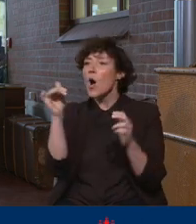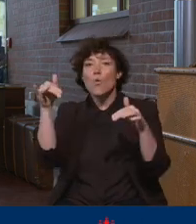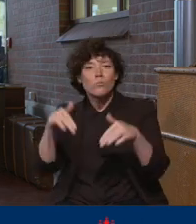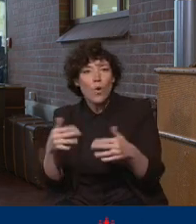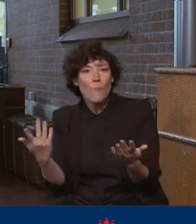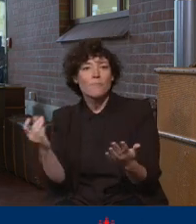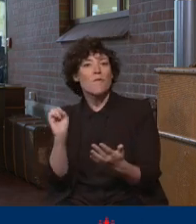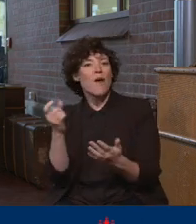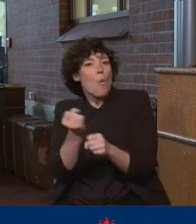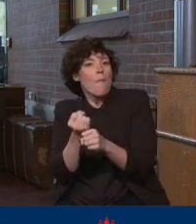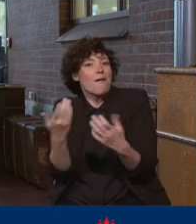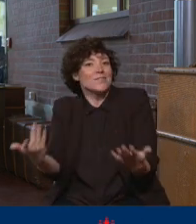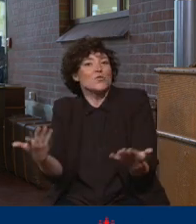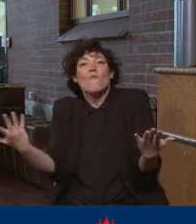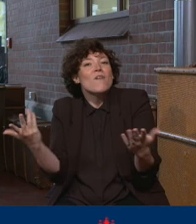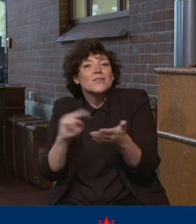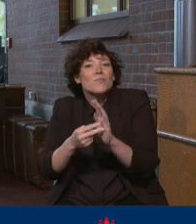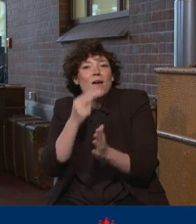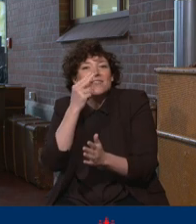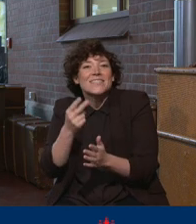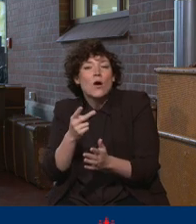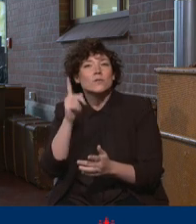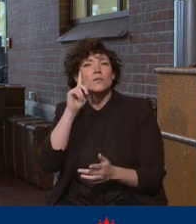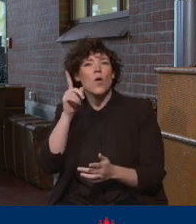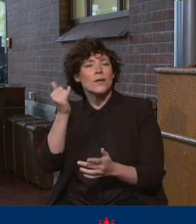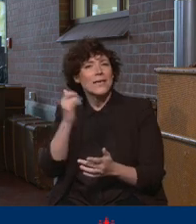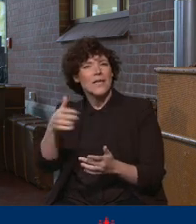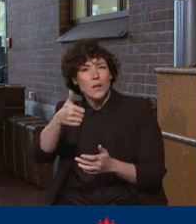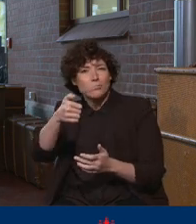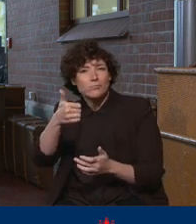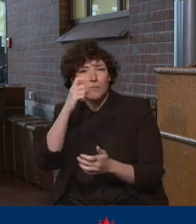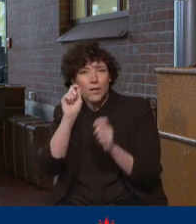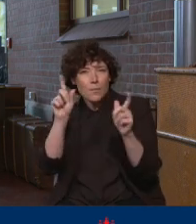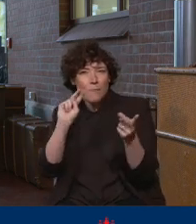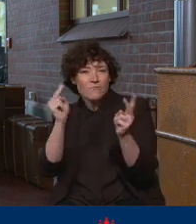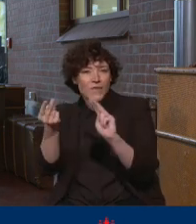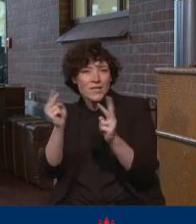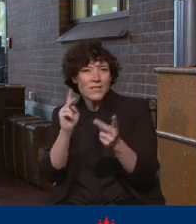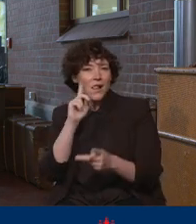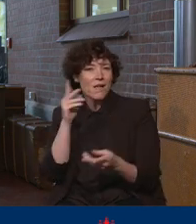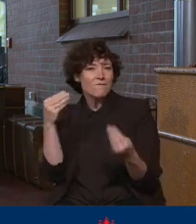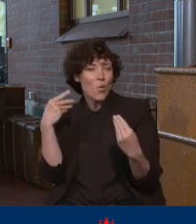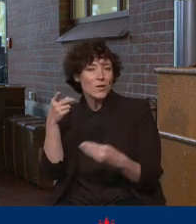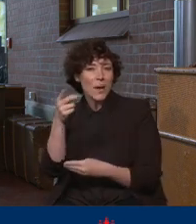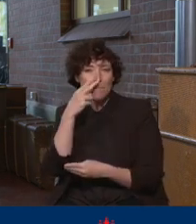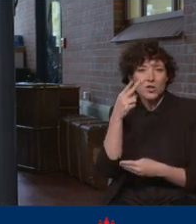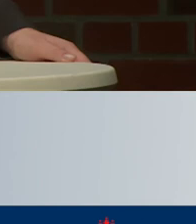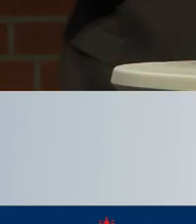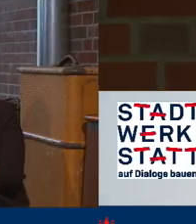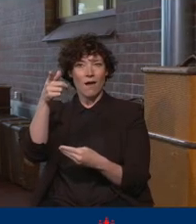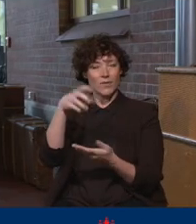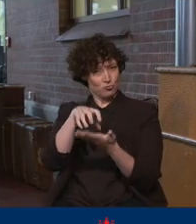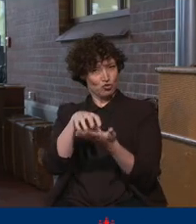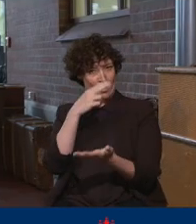eigentlich ich darf jetzt glaube ich drücken eigentlich ist das ja alles schon gebaut die stadt ist da vermeintlich schon